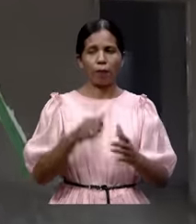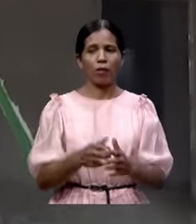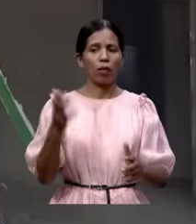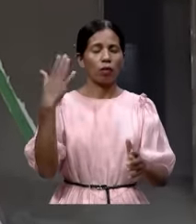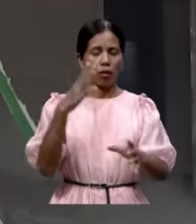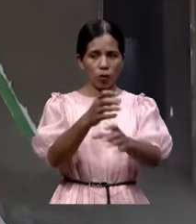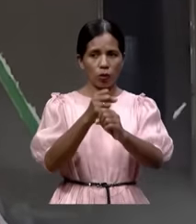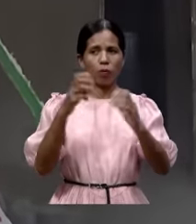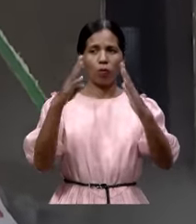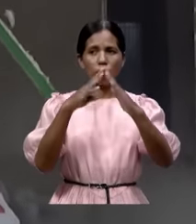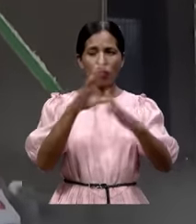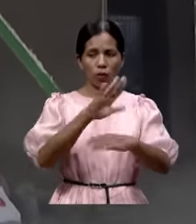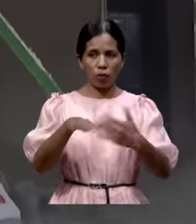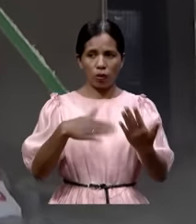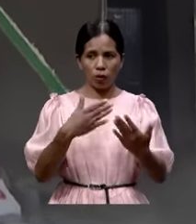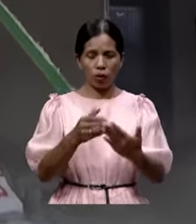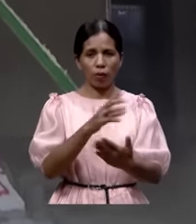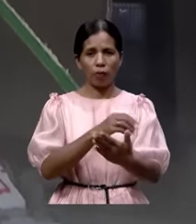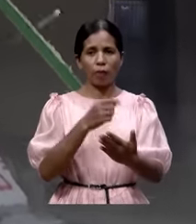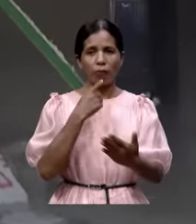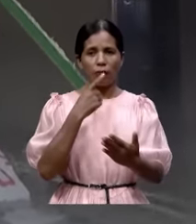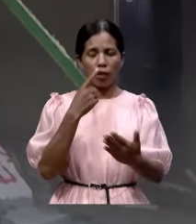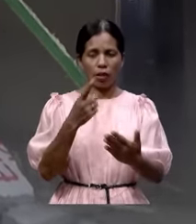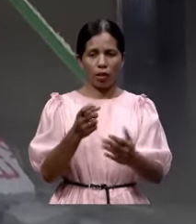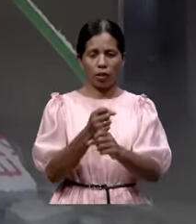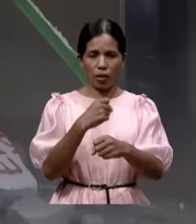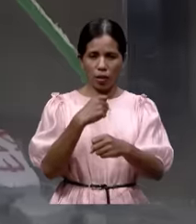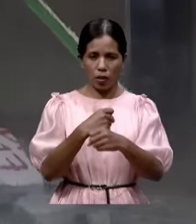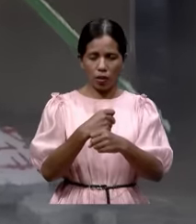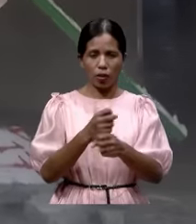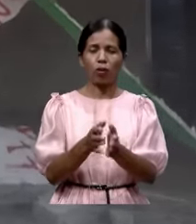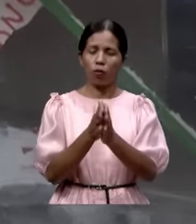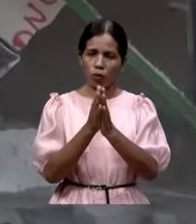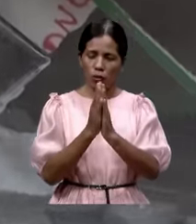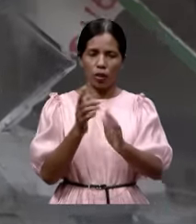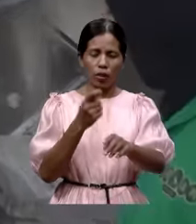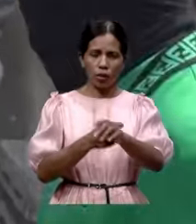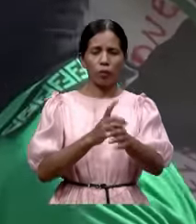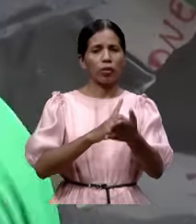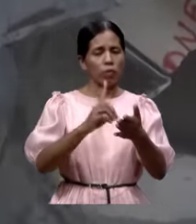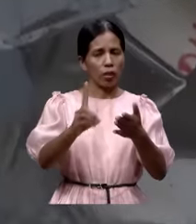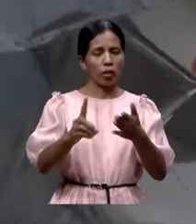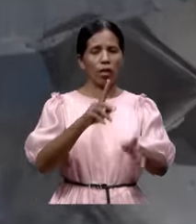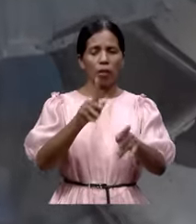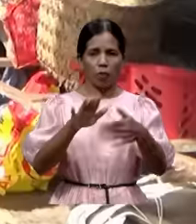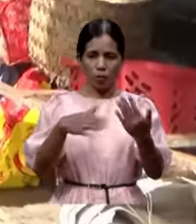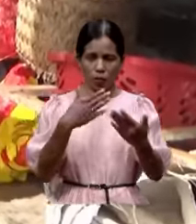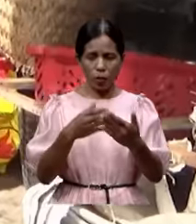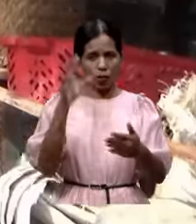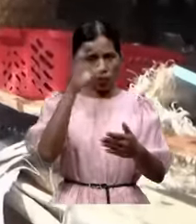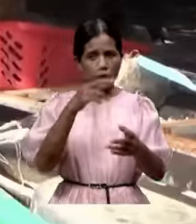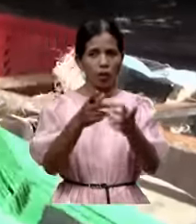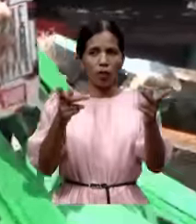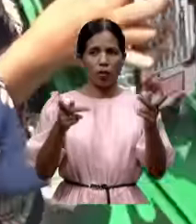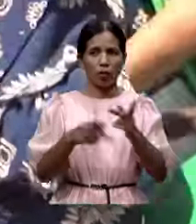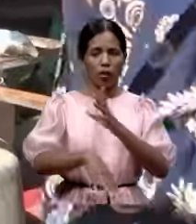sobu umah hirak ne komunidade ho otorari lokal tenta halo negosia sang ho governo holi husu tempu semana ida atau komunidade hirak ne buka fatin